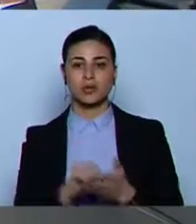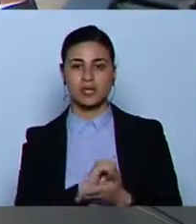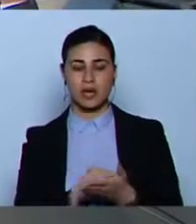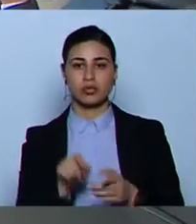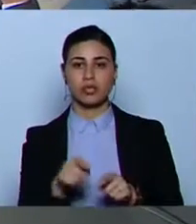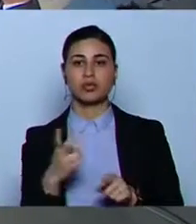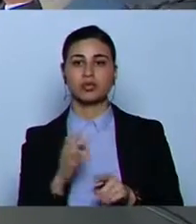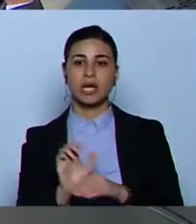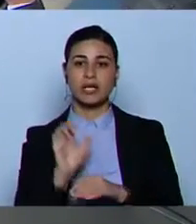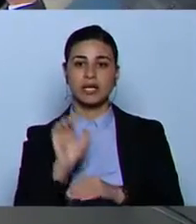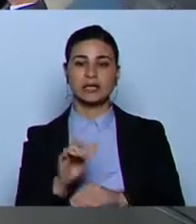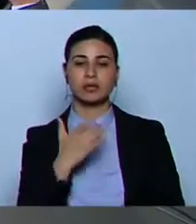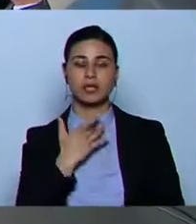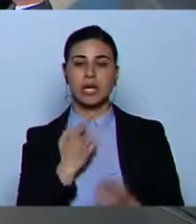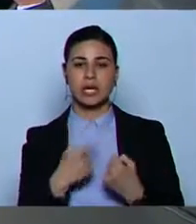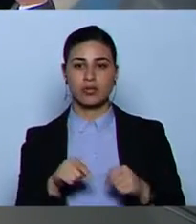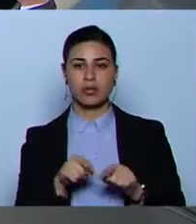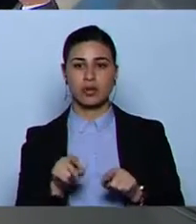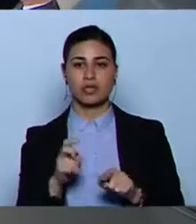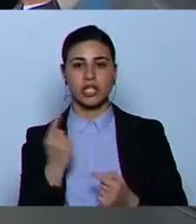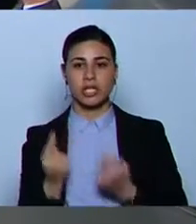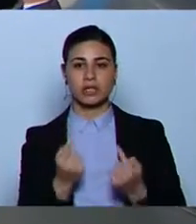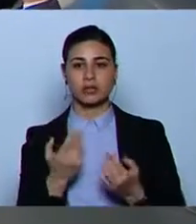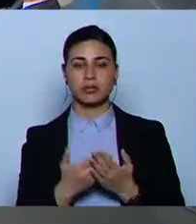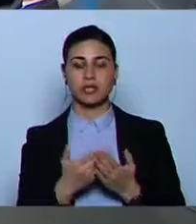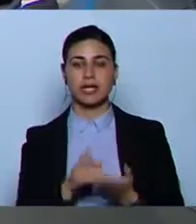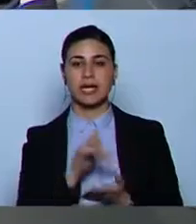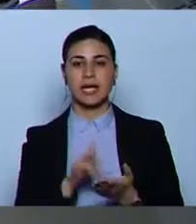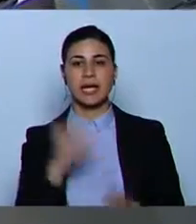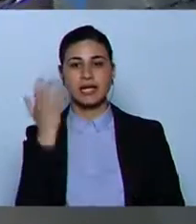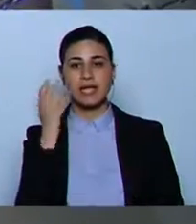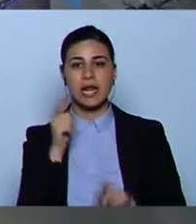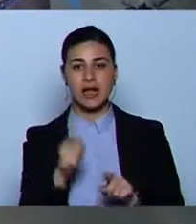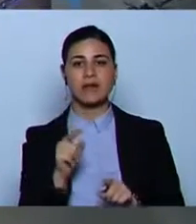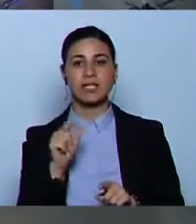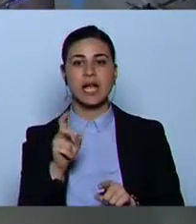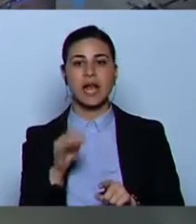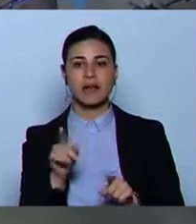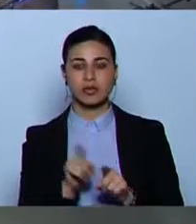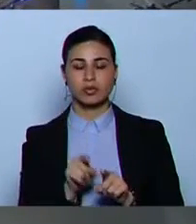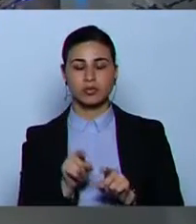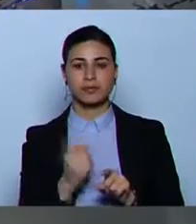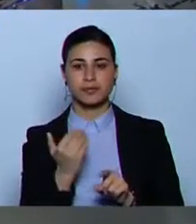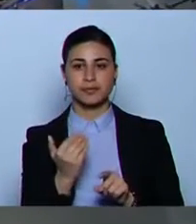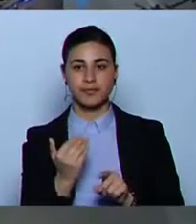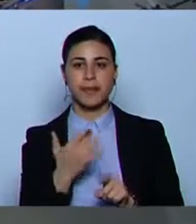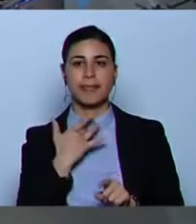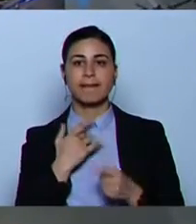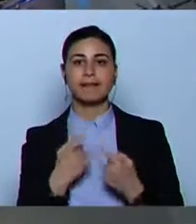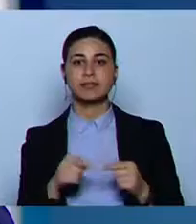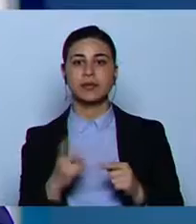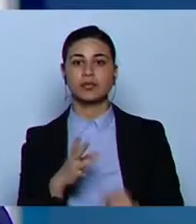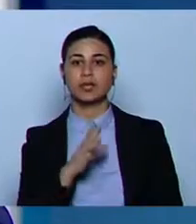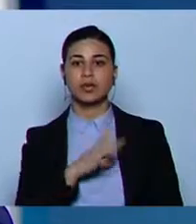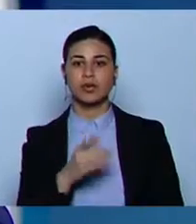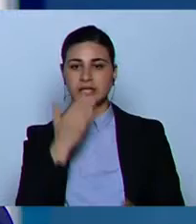Ეს უნდა გადაეგზავნოს საკრებულოებს, ამ ერთეულებს, მაგალითად ქალაქ თელავის საკრებულოს, თელავის თემის საკრებულოს. საკრებულო უნდა განიხილოს